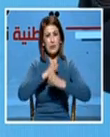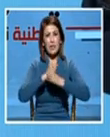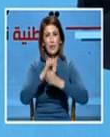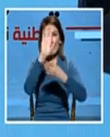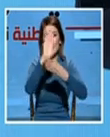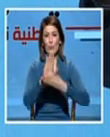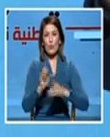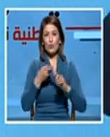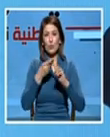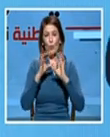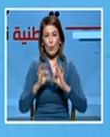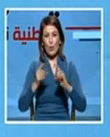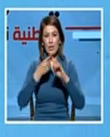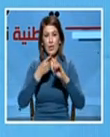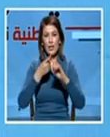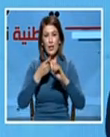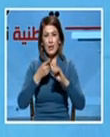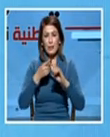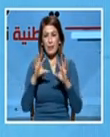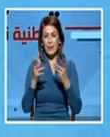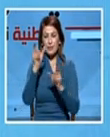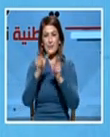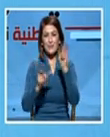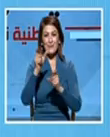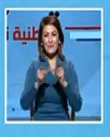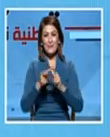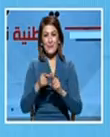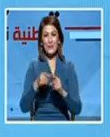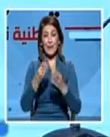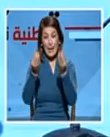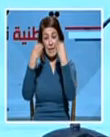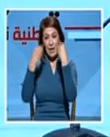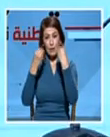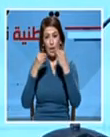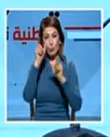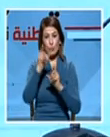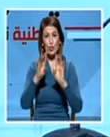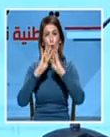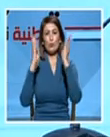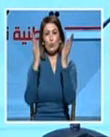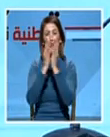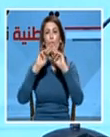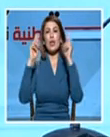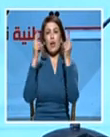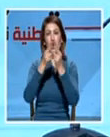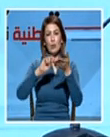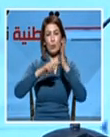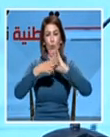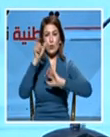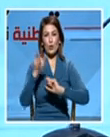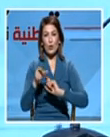معناتها ما وصلناش للحاله هذه الوضعيه كانوا بعض الحالات في والدرس خذيناه من البلدان الاوروبيه كيفاش مستشفياتها كانت اول